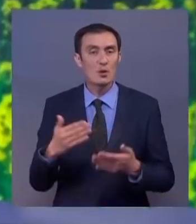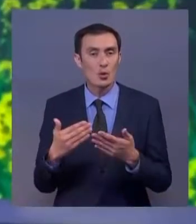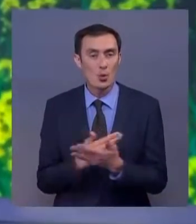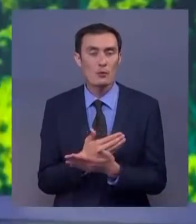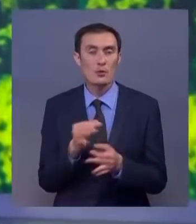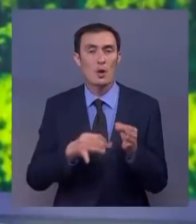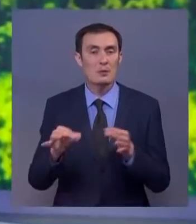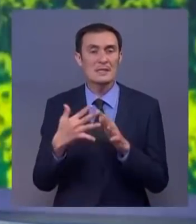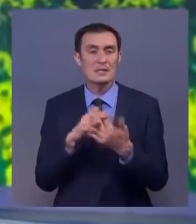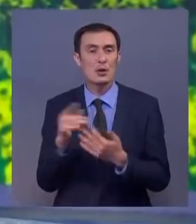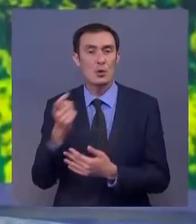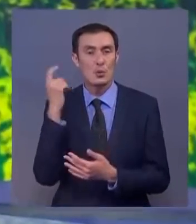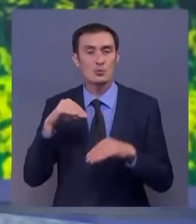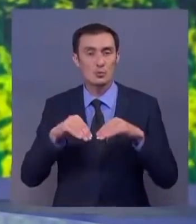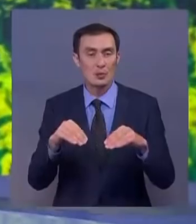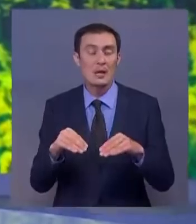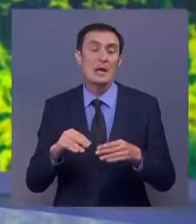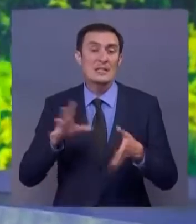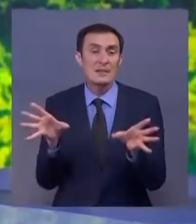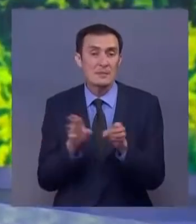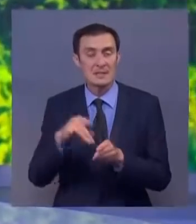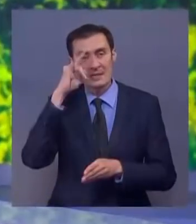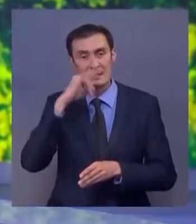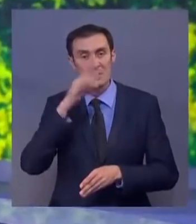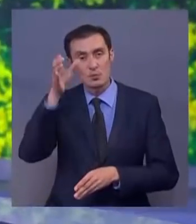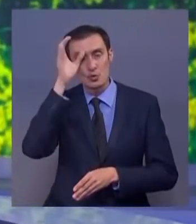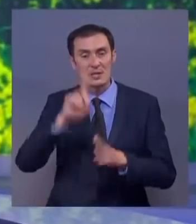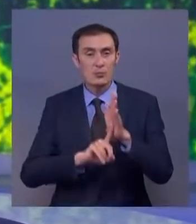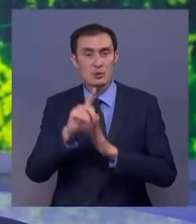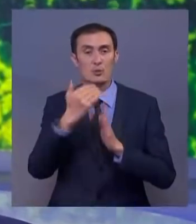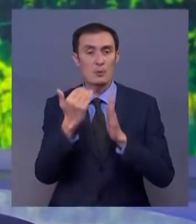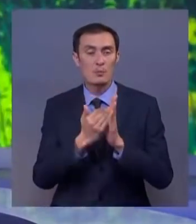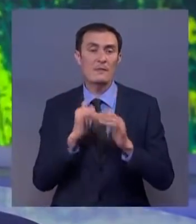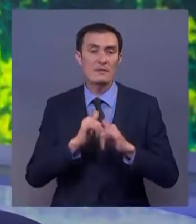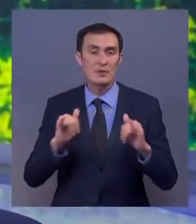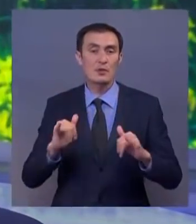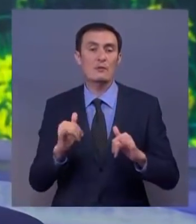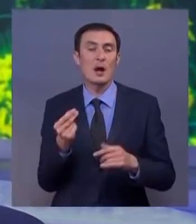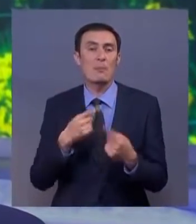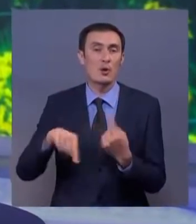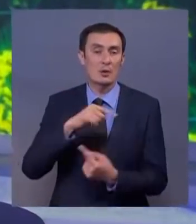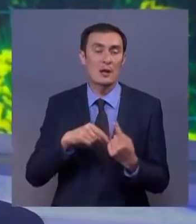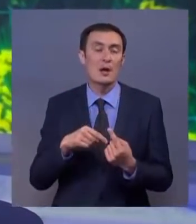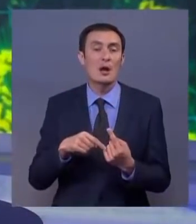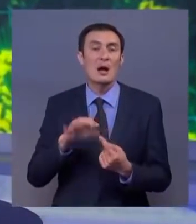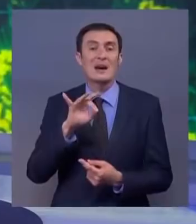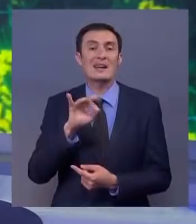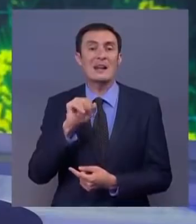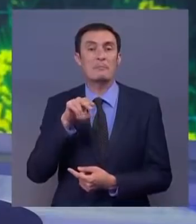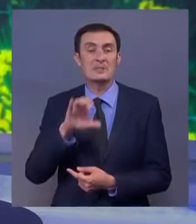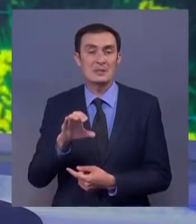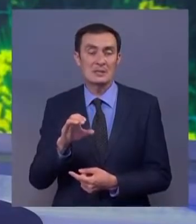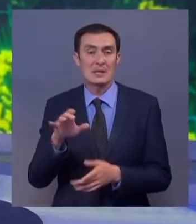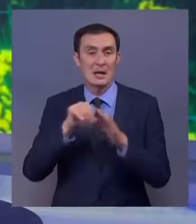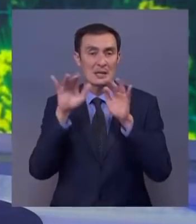для региона сельхозкультуру. Аграрии совместно с отечественными учеными запускают программу по введению в оборот озимого рапса.